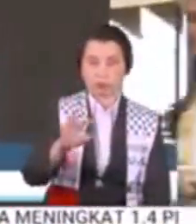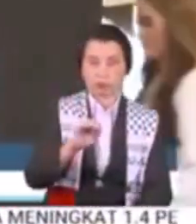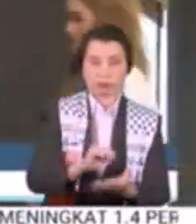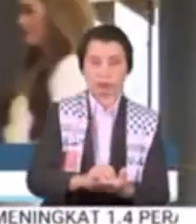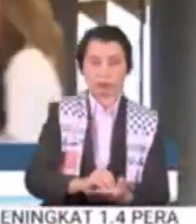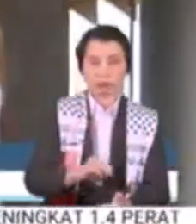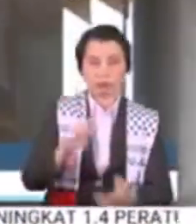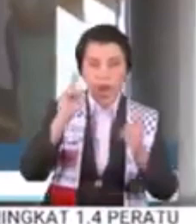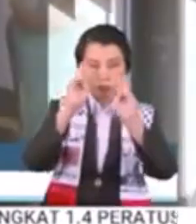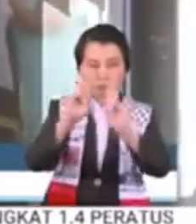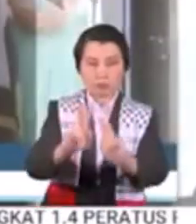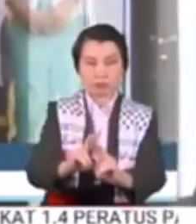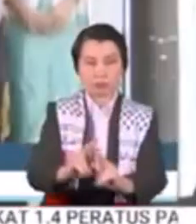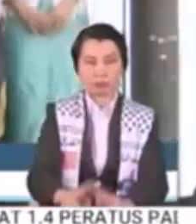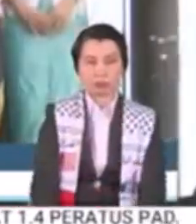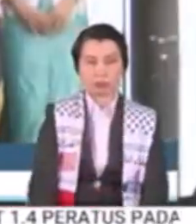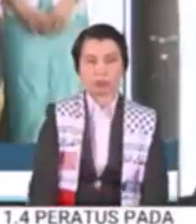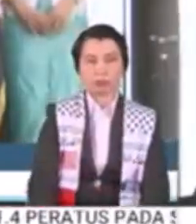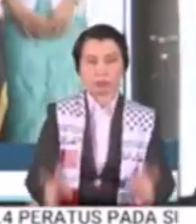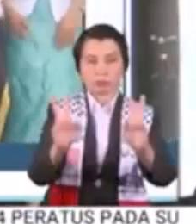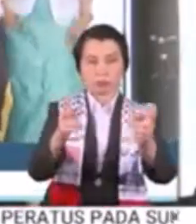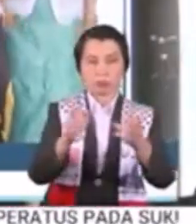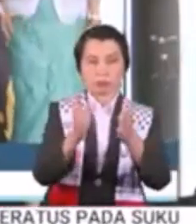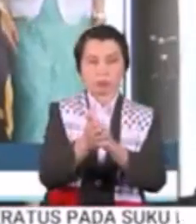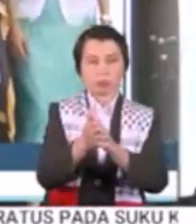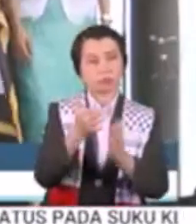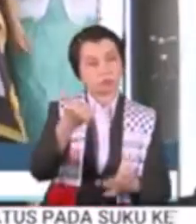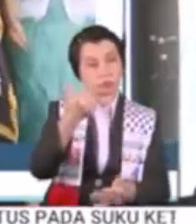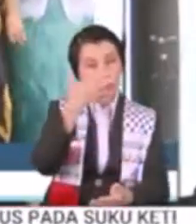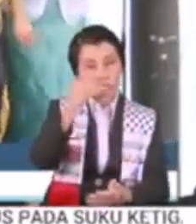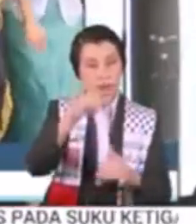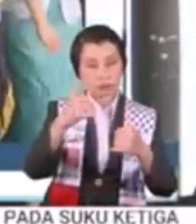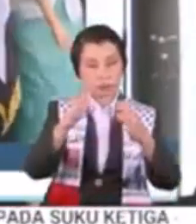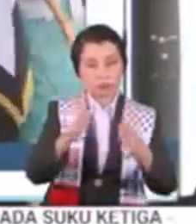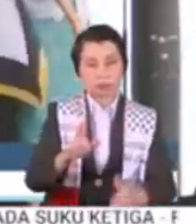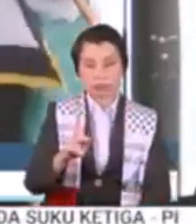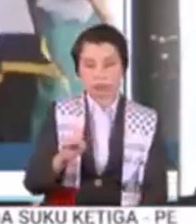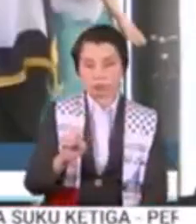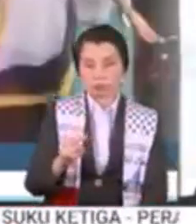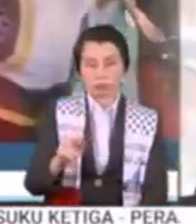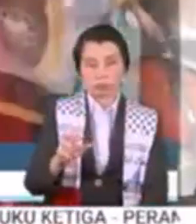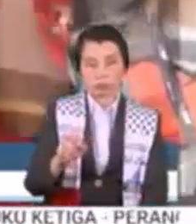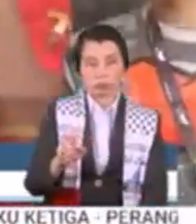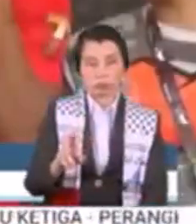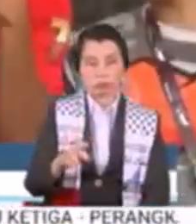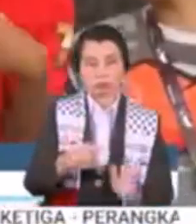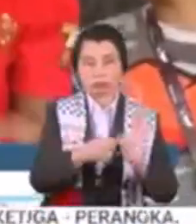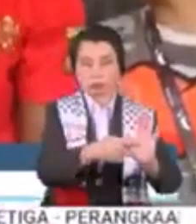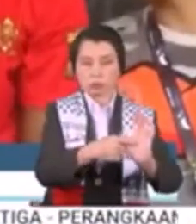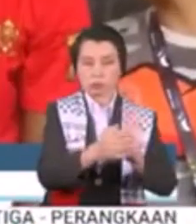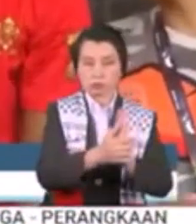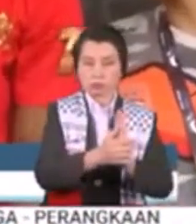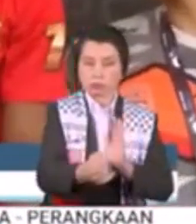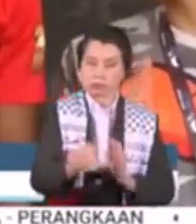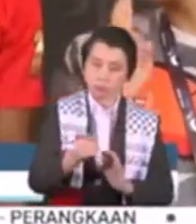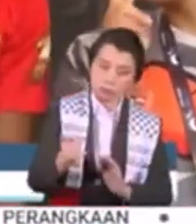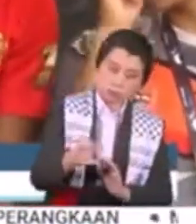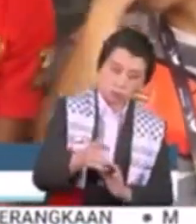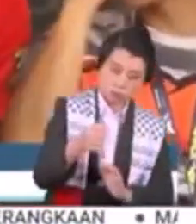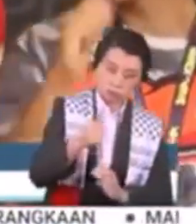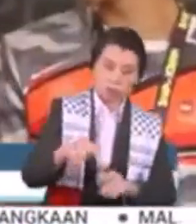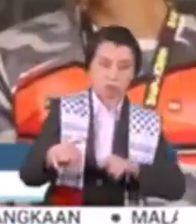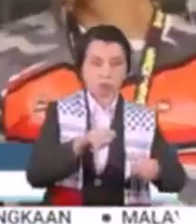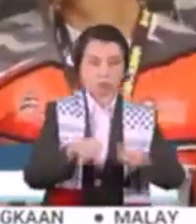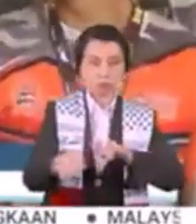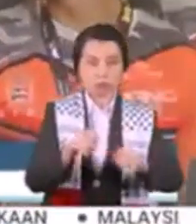Teluk Cempedak, Kuantan. POPIC menjadi platform yang baik kepada atlet kenu negara ini untuk menonjolkan bakat selain bersaing